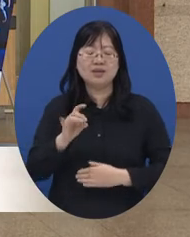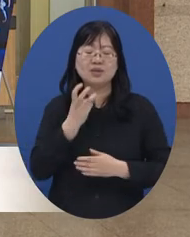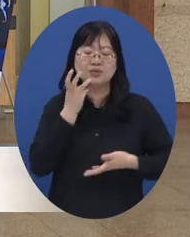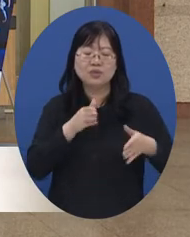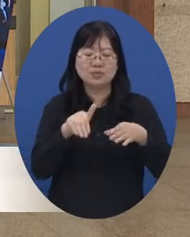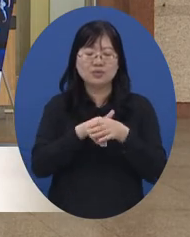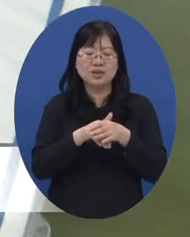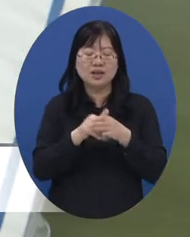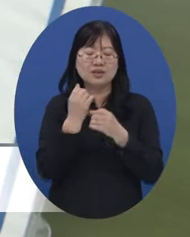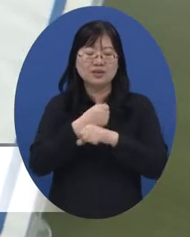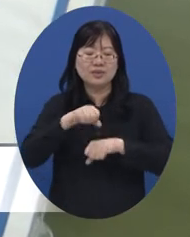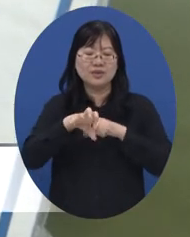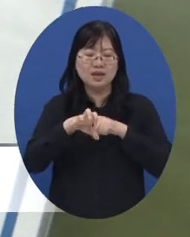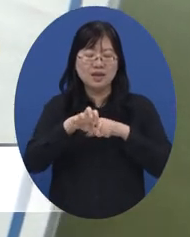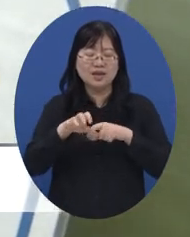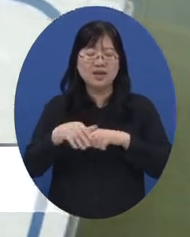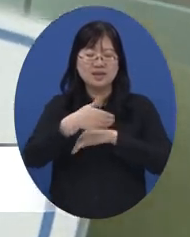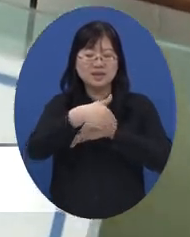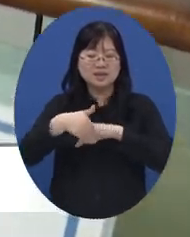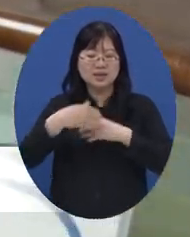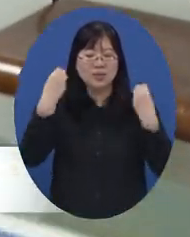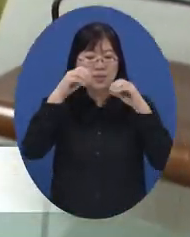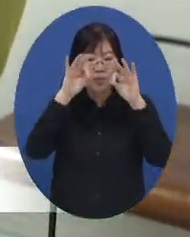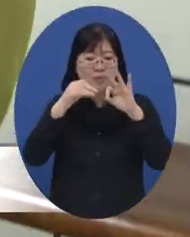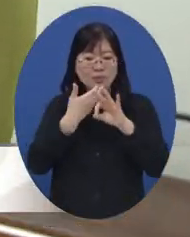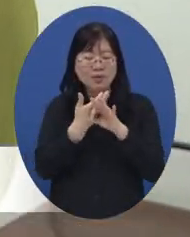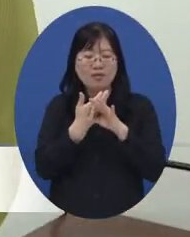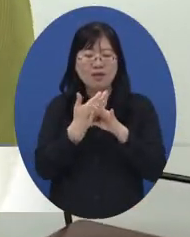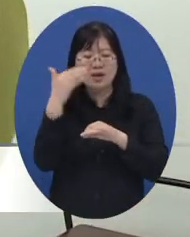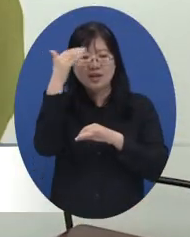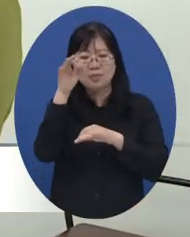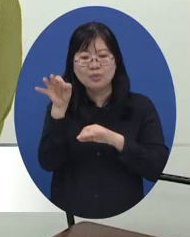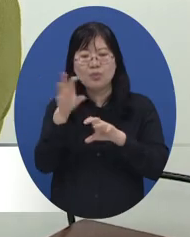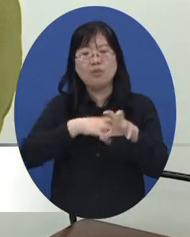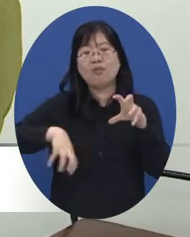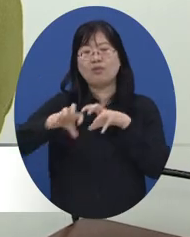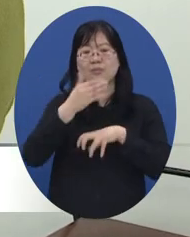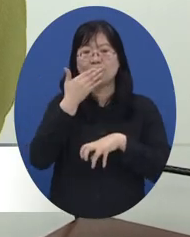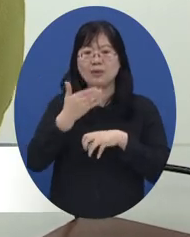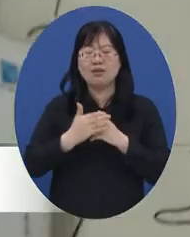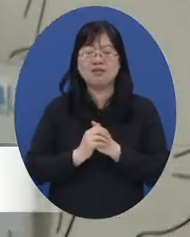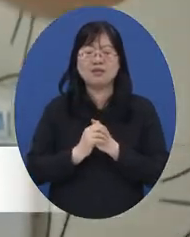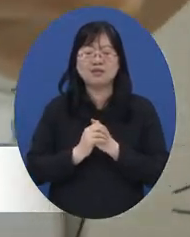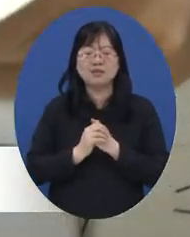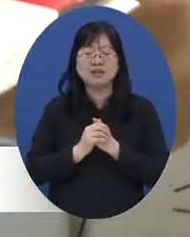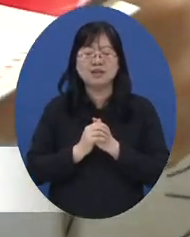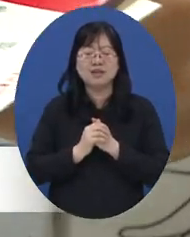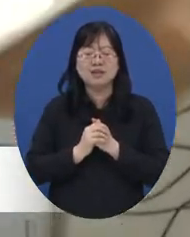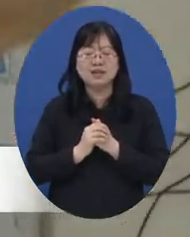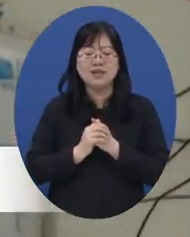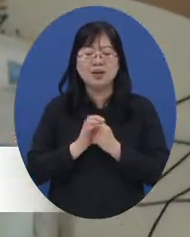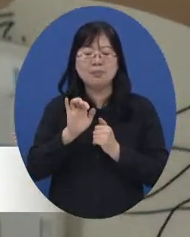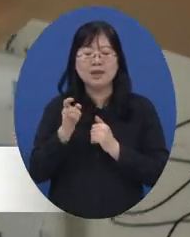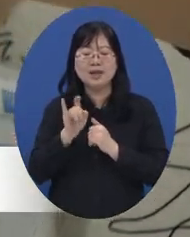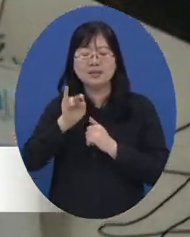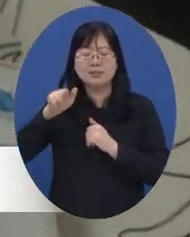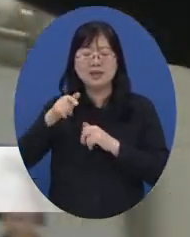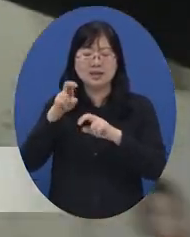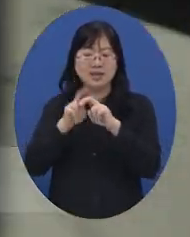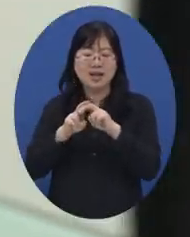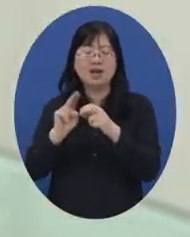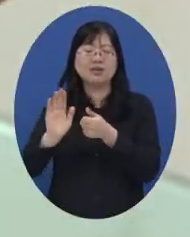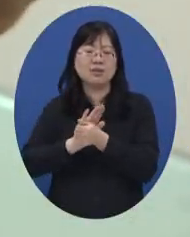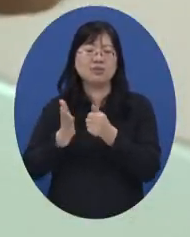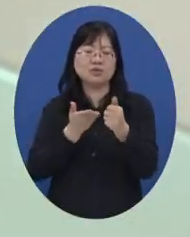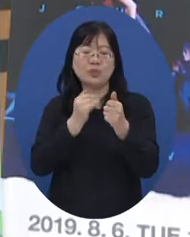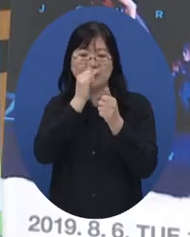경기도 문화의전당 자체 기획 공연을 보면 관람료 환급이 됩니다. 현장에 마련된 페이백 창구에서